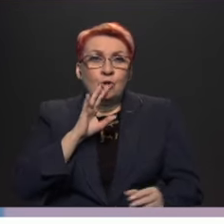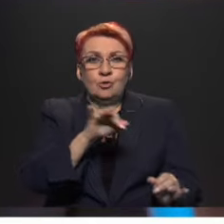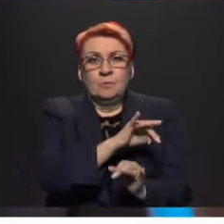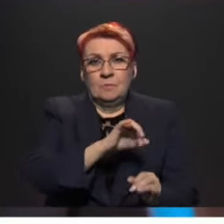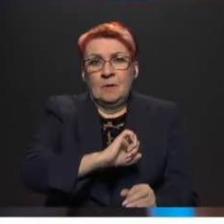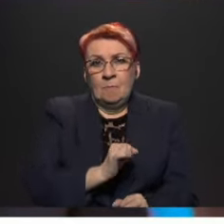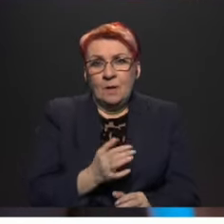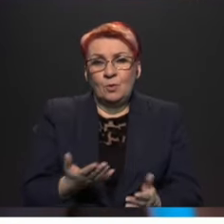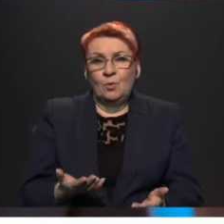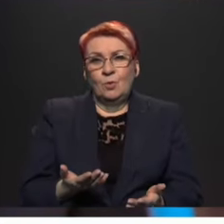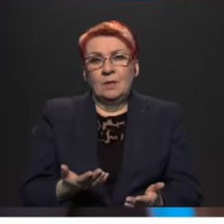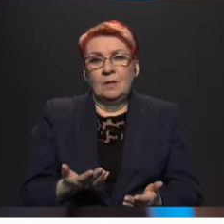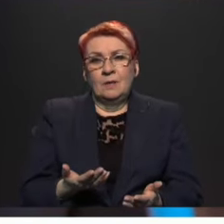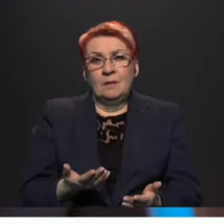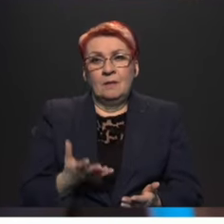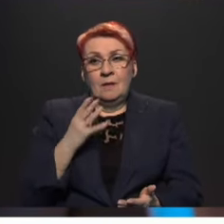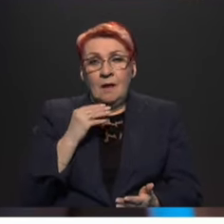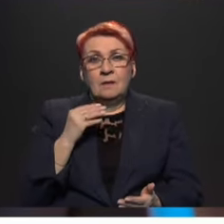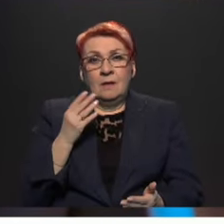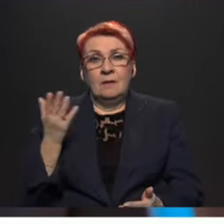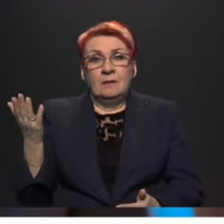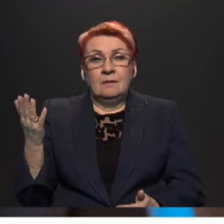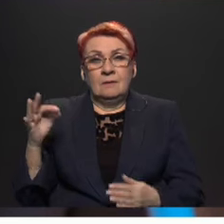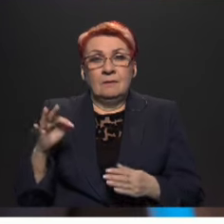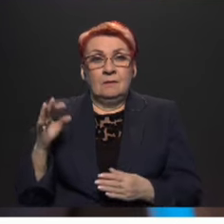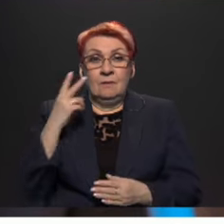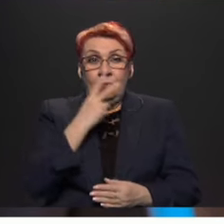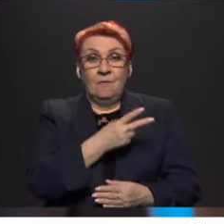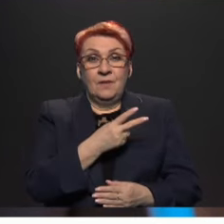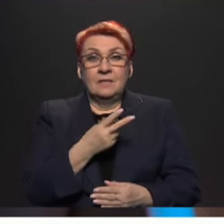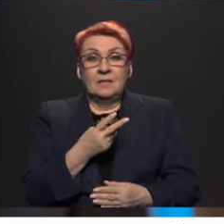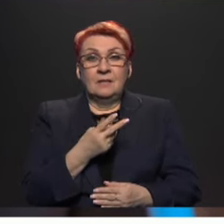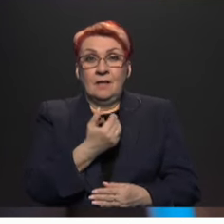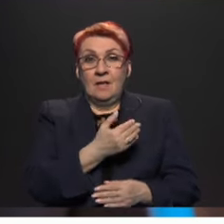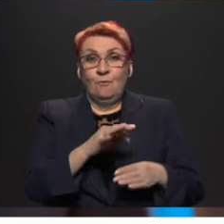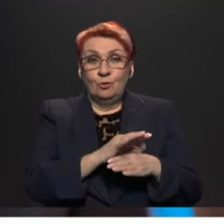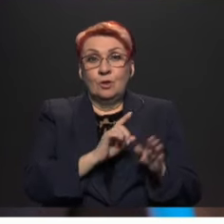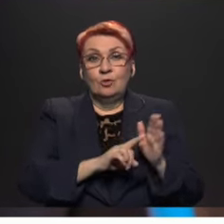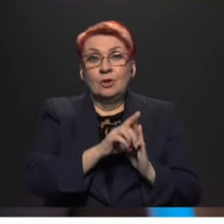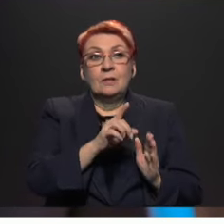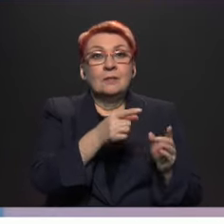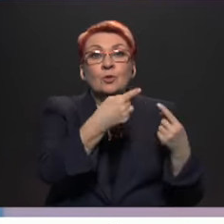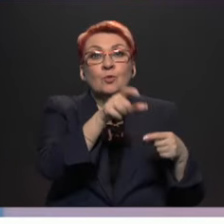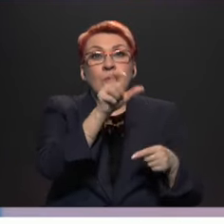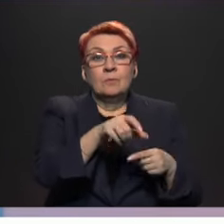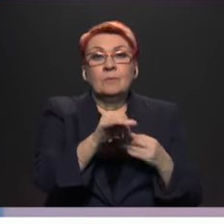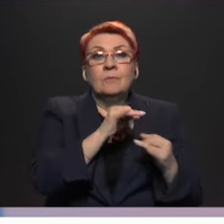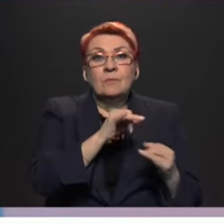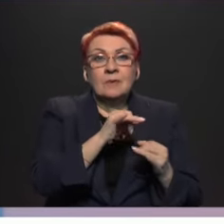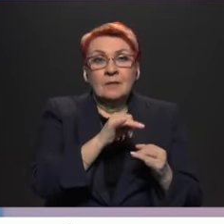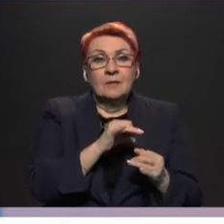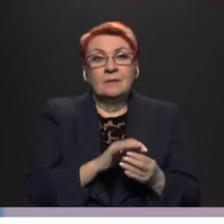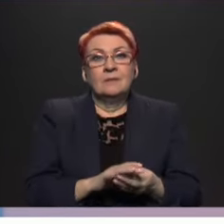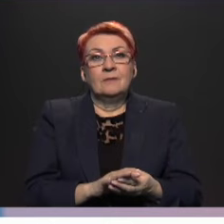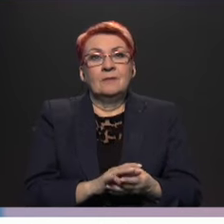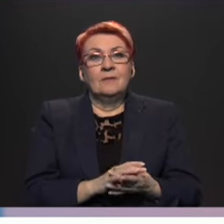есть, в принципе, когда он видит, что женщина, его жена начинает распространять